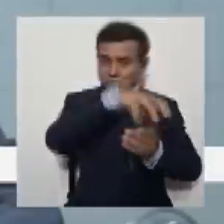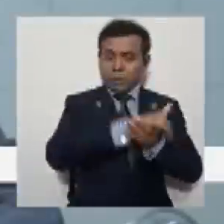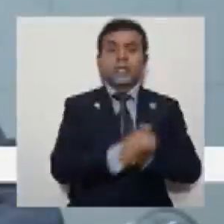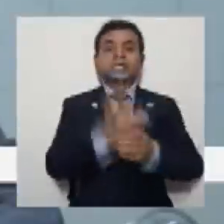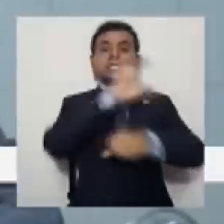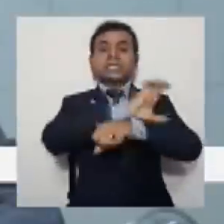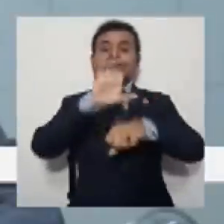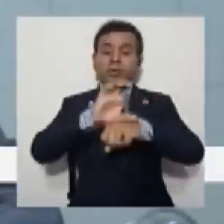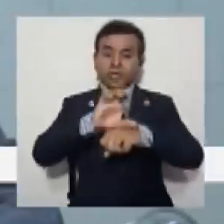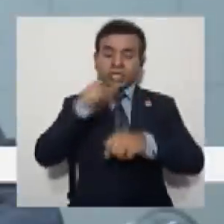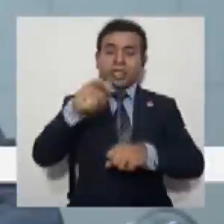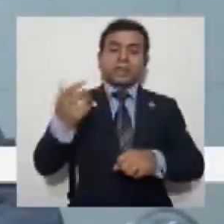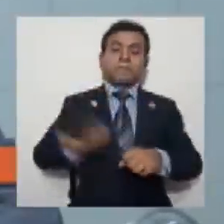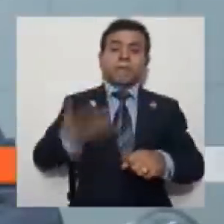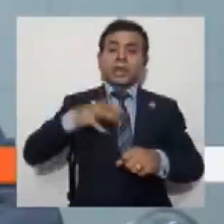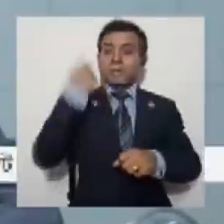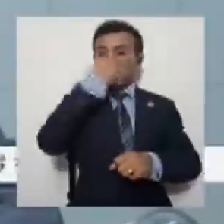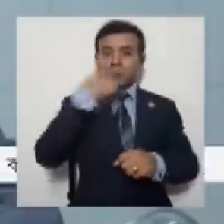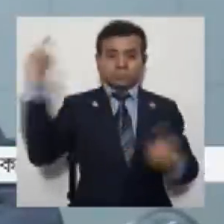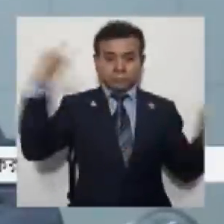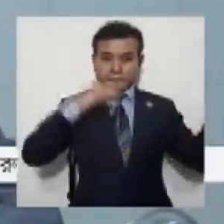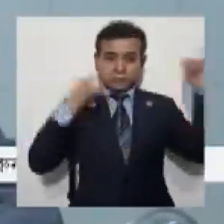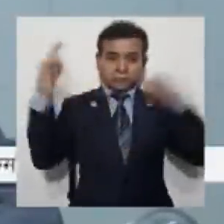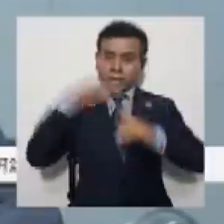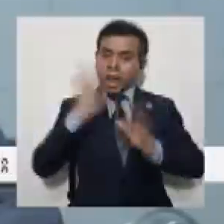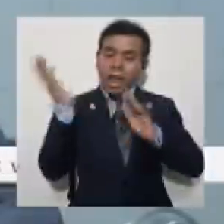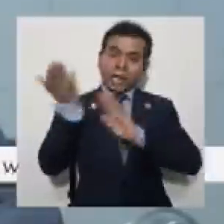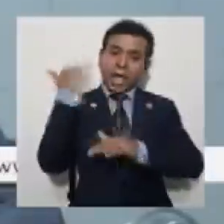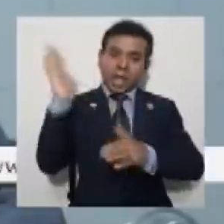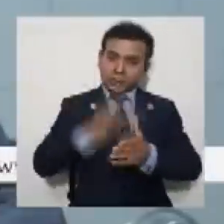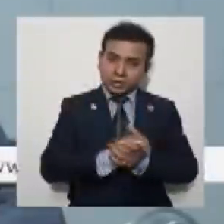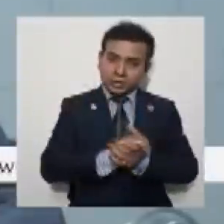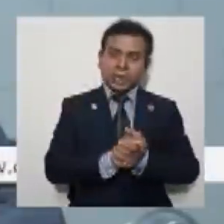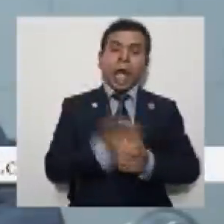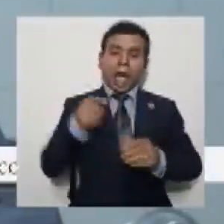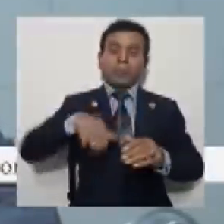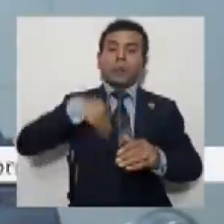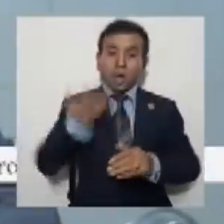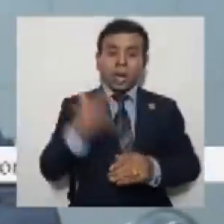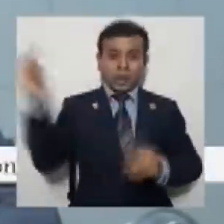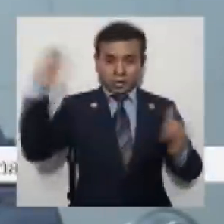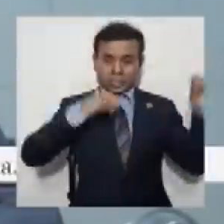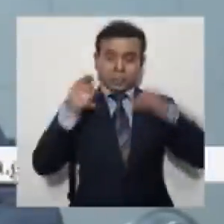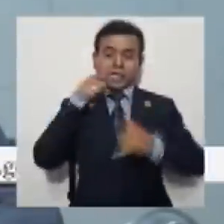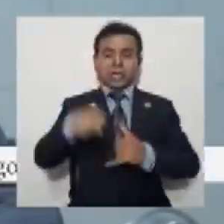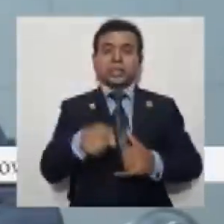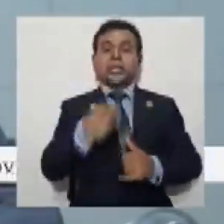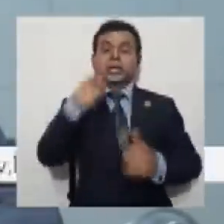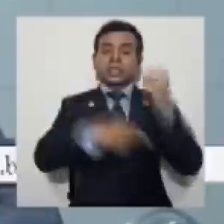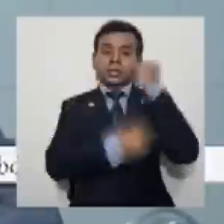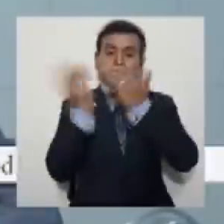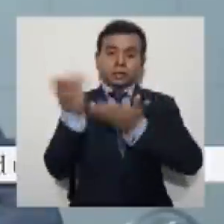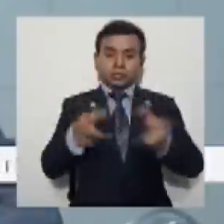তাদেরকে কোয়ারেন্টাইনে থাকতে হবে। এই বিষয়টি নিয়ে কিছু রকমের চিন্তা ভাবনা ছিল, কিন্তু